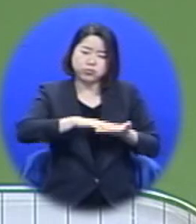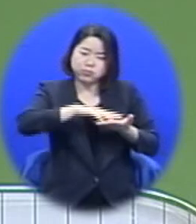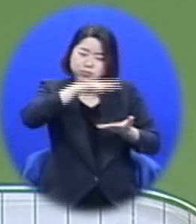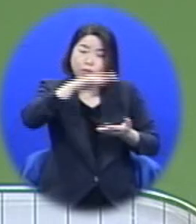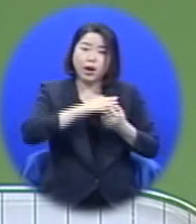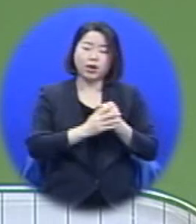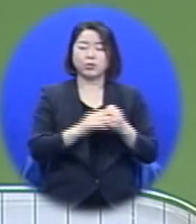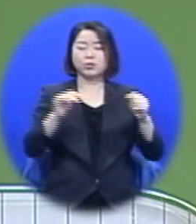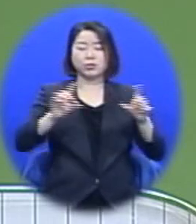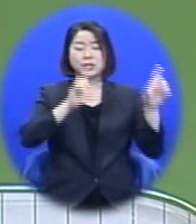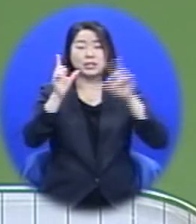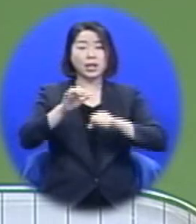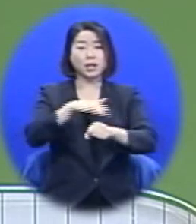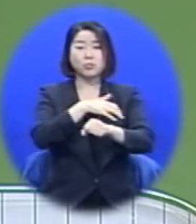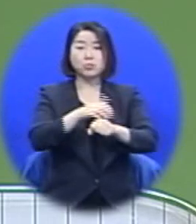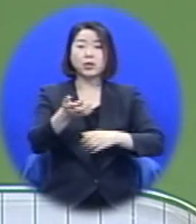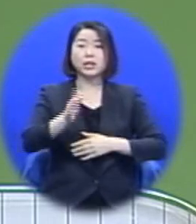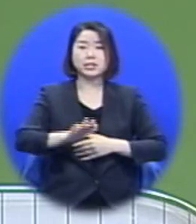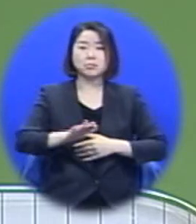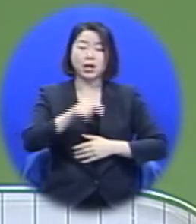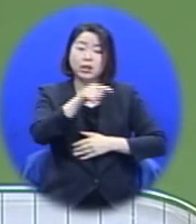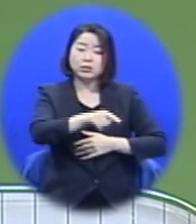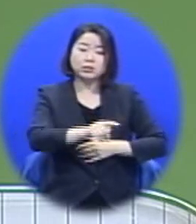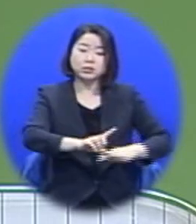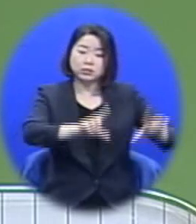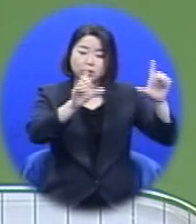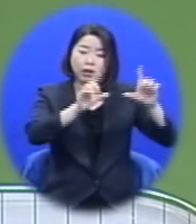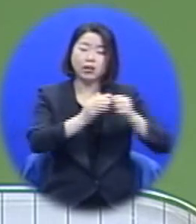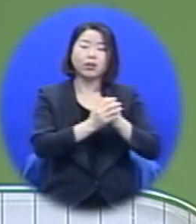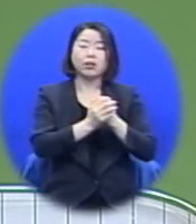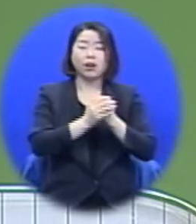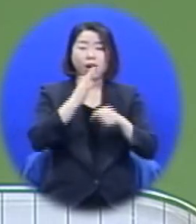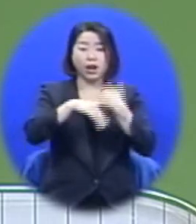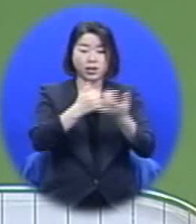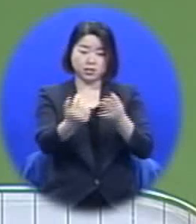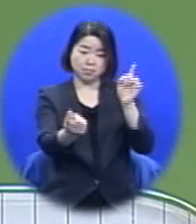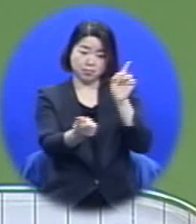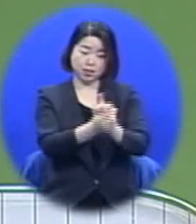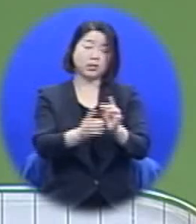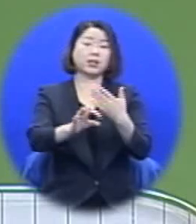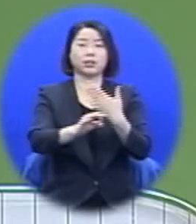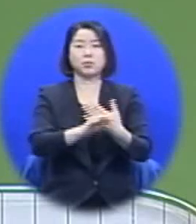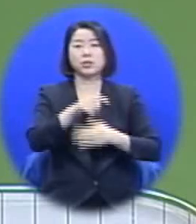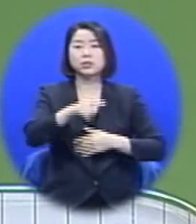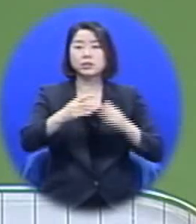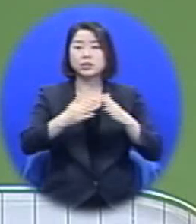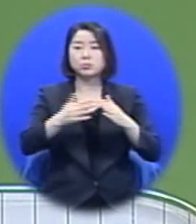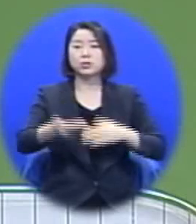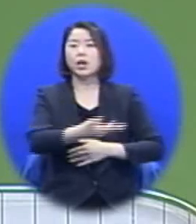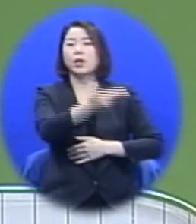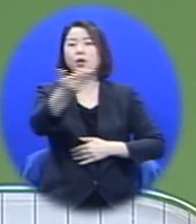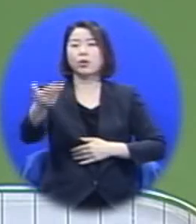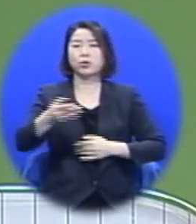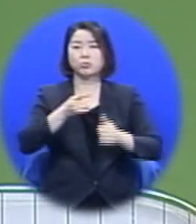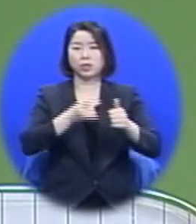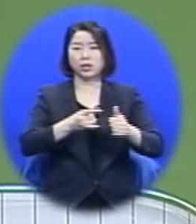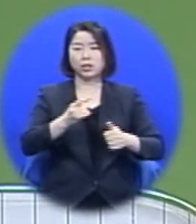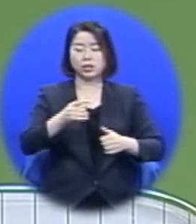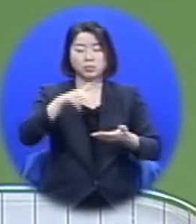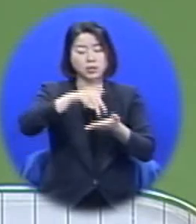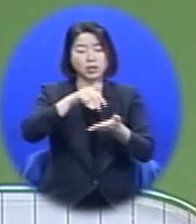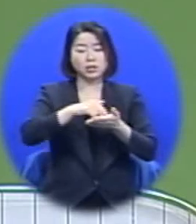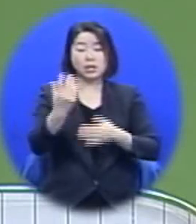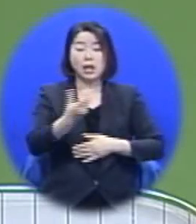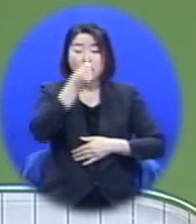어느날 그 집에서 하나님을 만났다면 그 집은 여러분에게 있어서는 성지가 될 겁니다